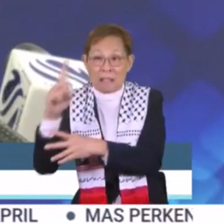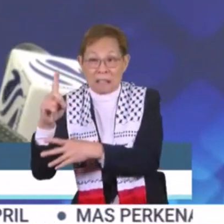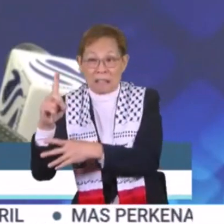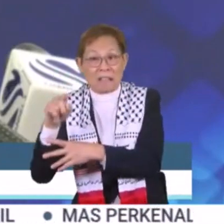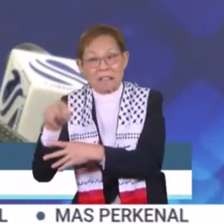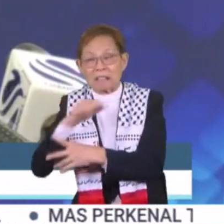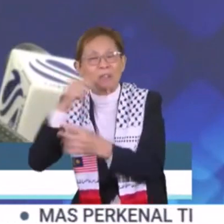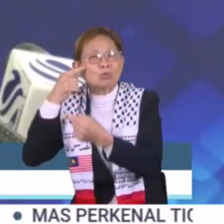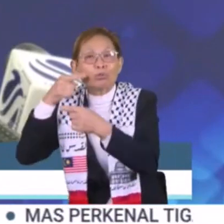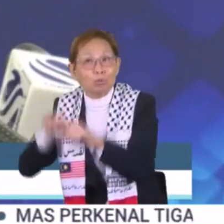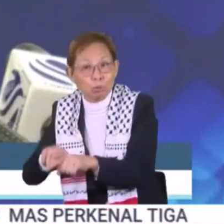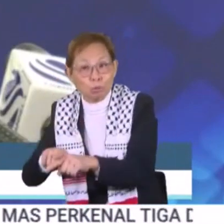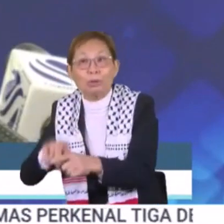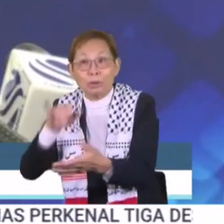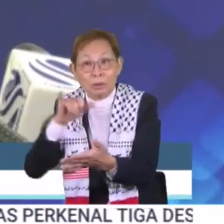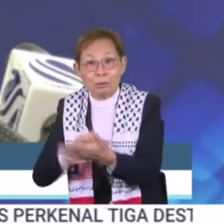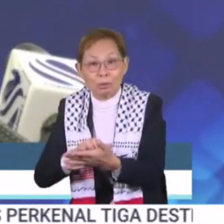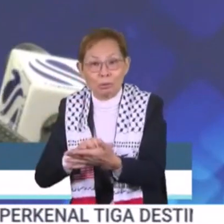akan